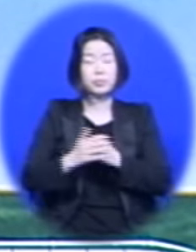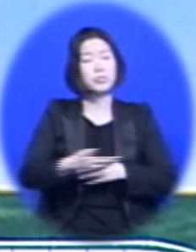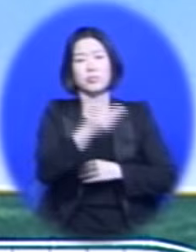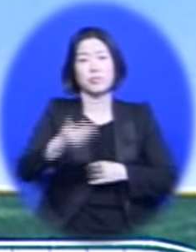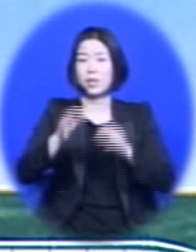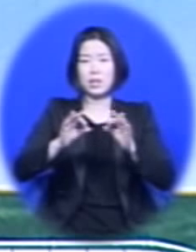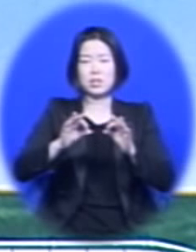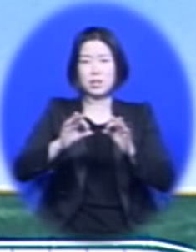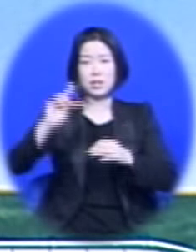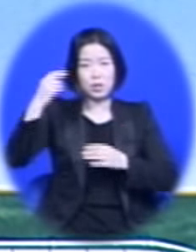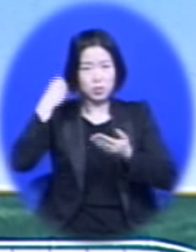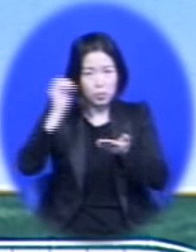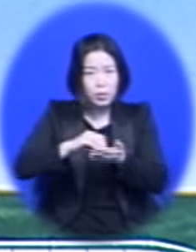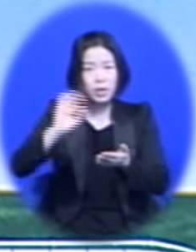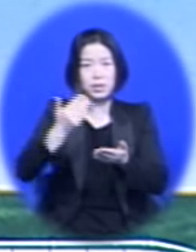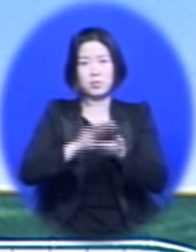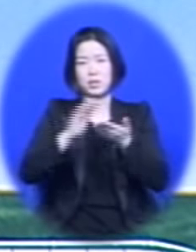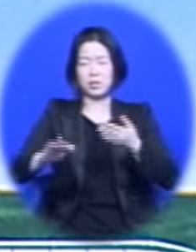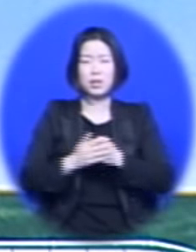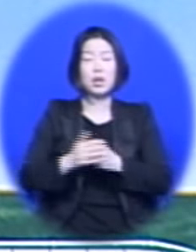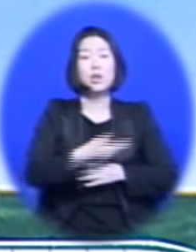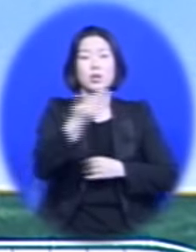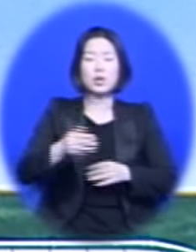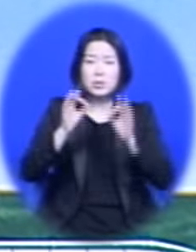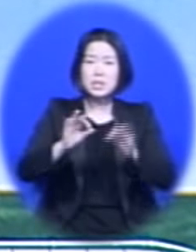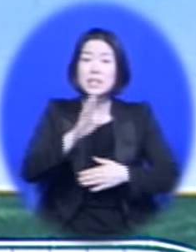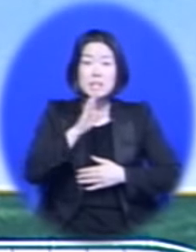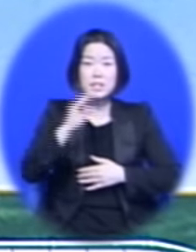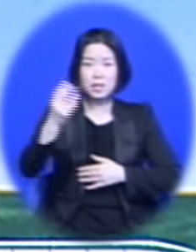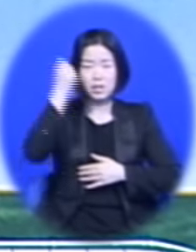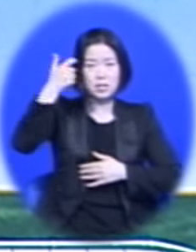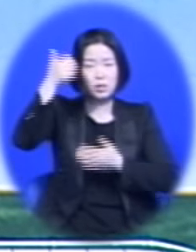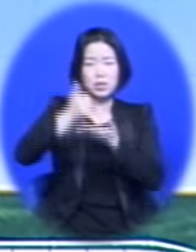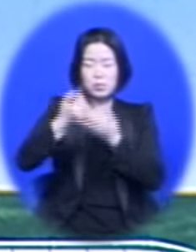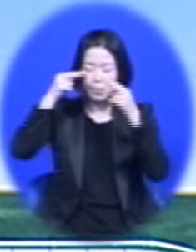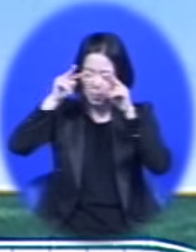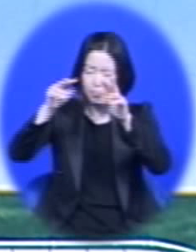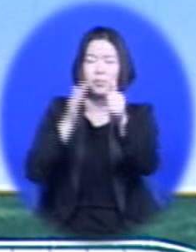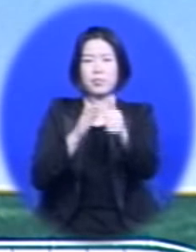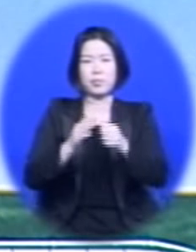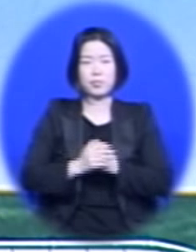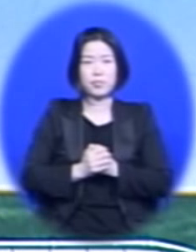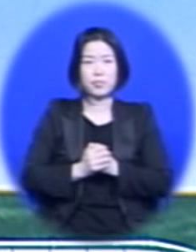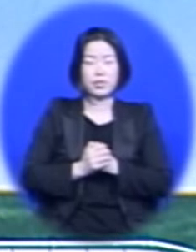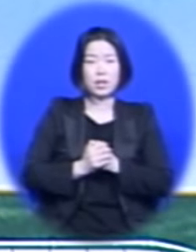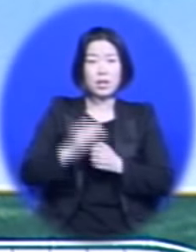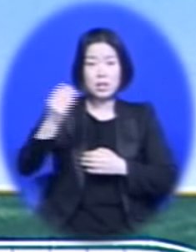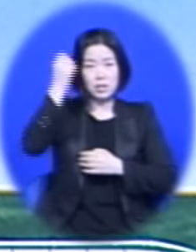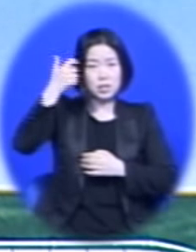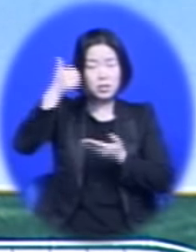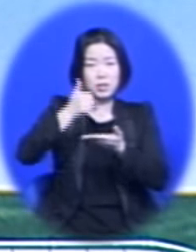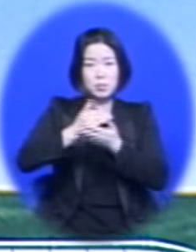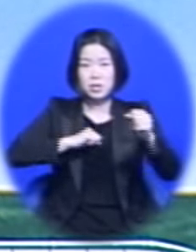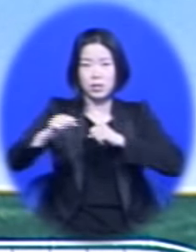여러분 이제 돌이켜야 됩니다. 여러분 이제 진짜 성령님을 바라보셔야 돼요. 성령님이